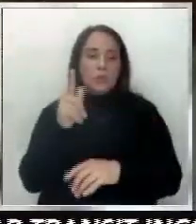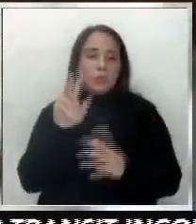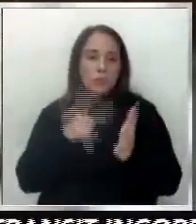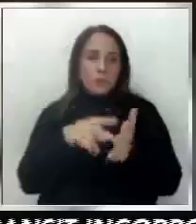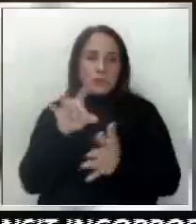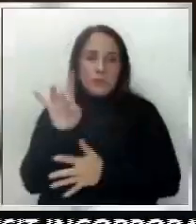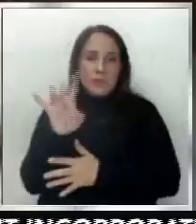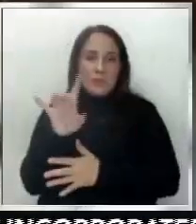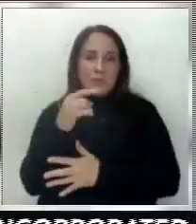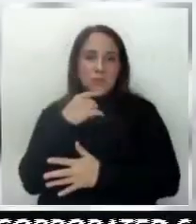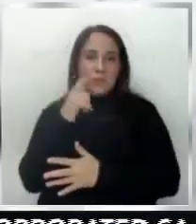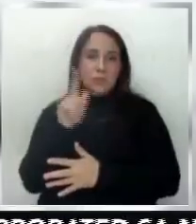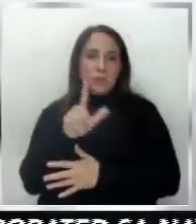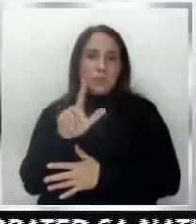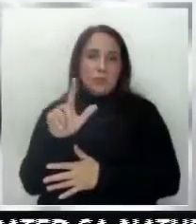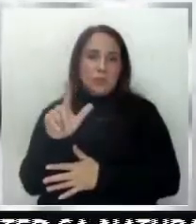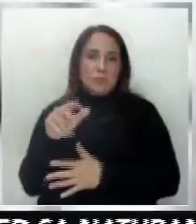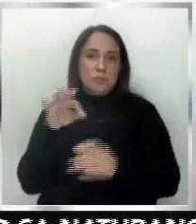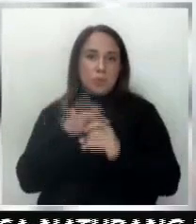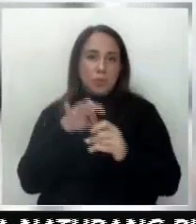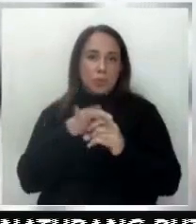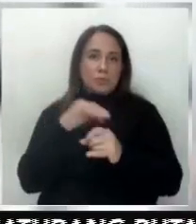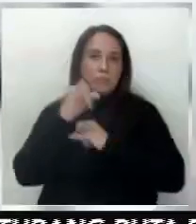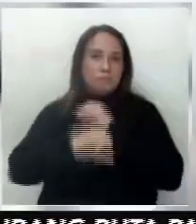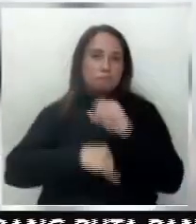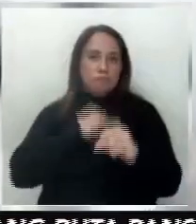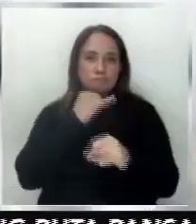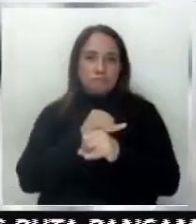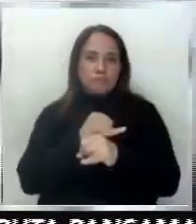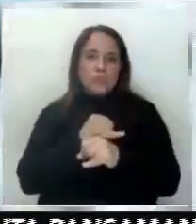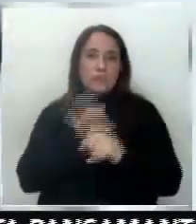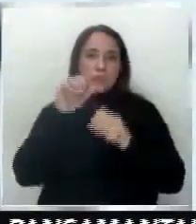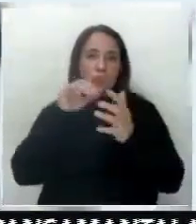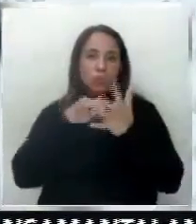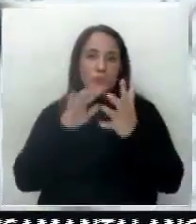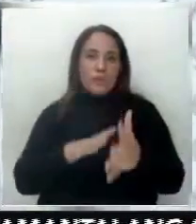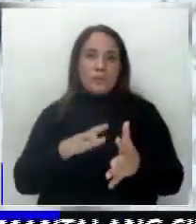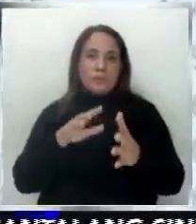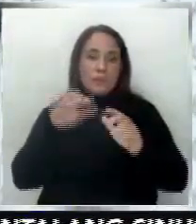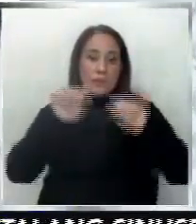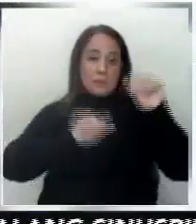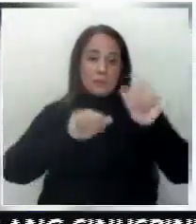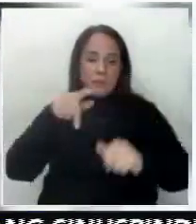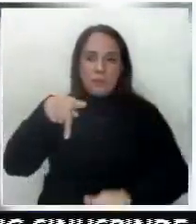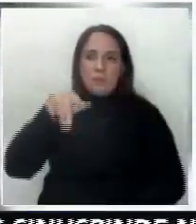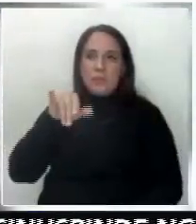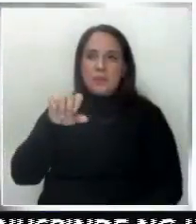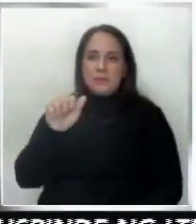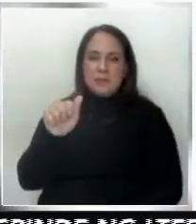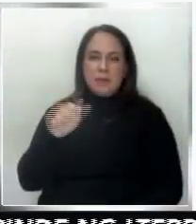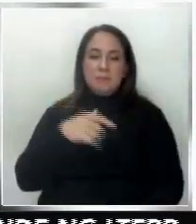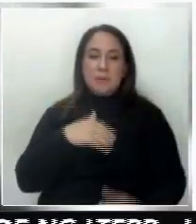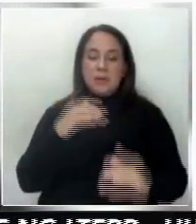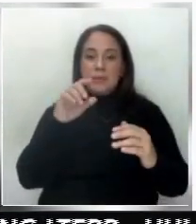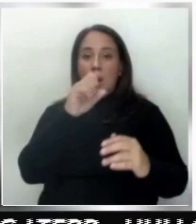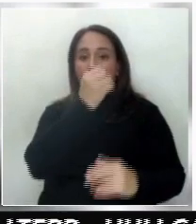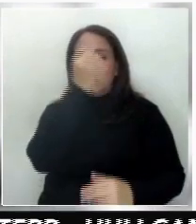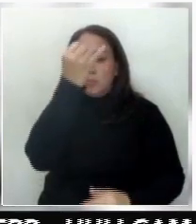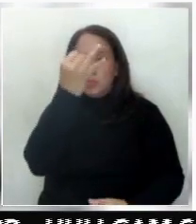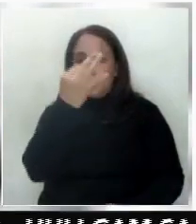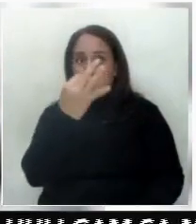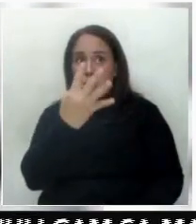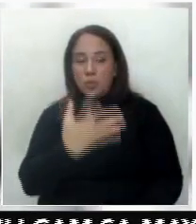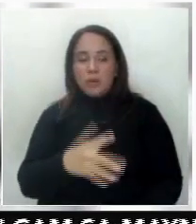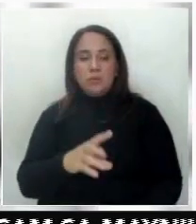sa 2022 Program for International Student Assessment o PISA. Pero ang ranking, pang-anim sa pinakamababa